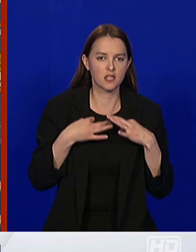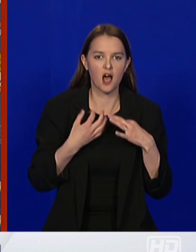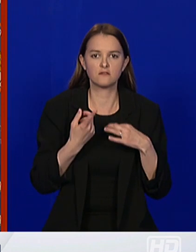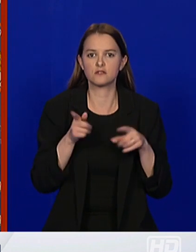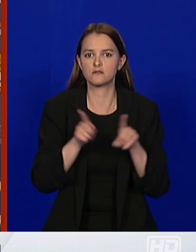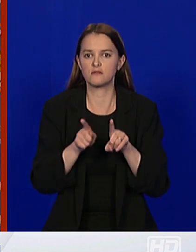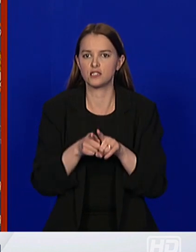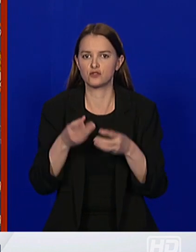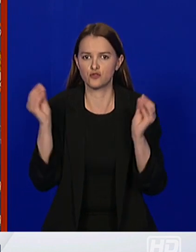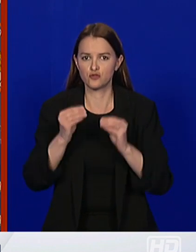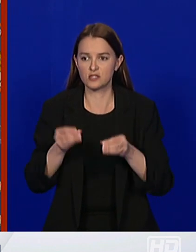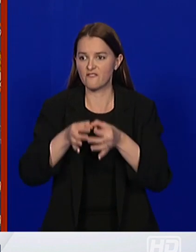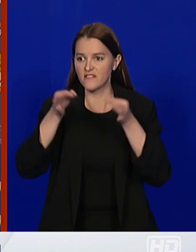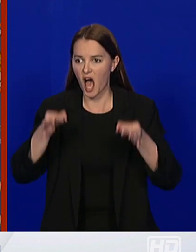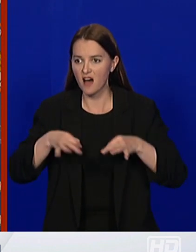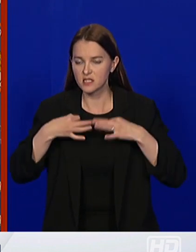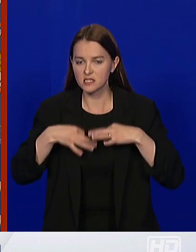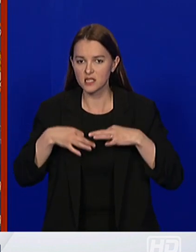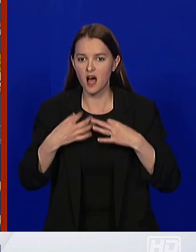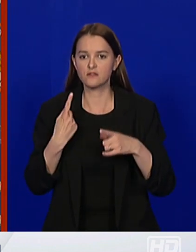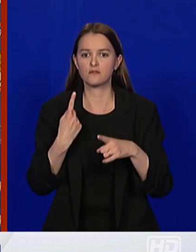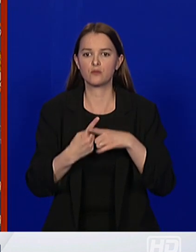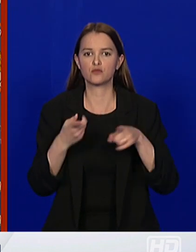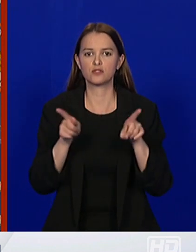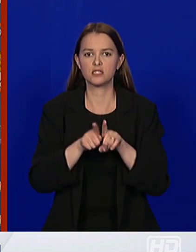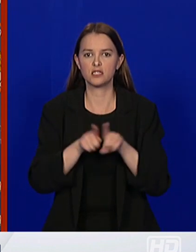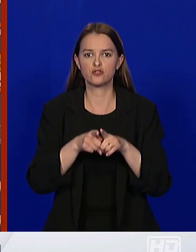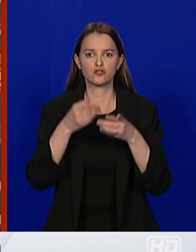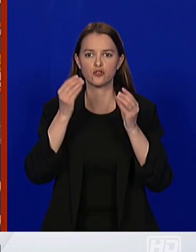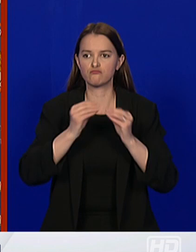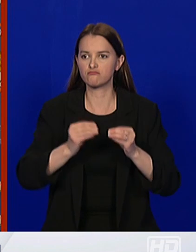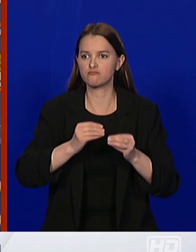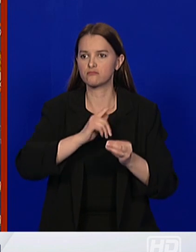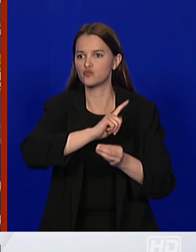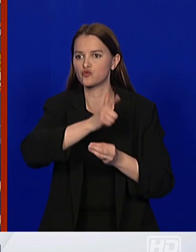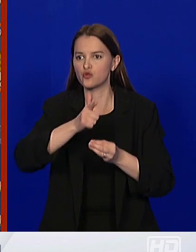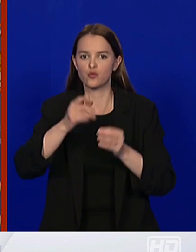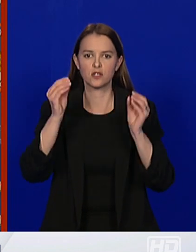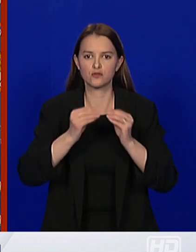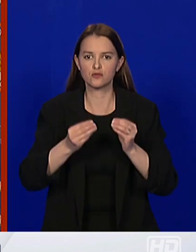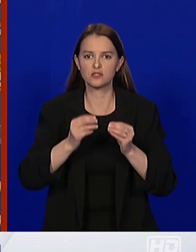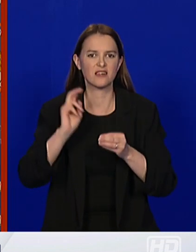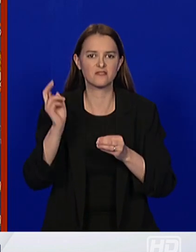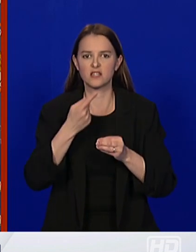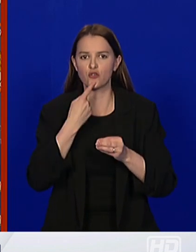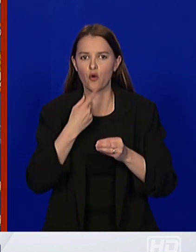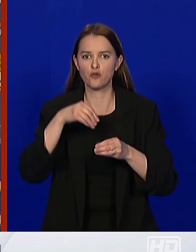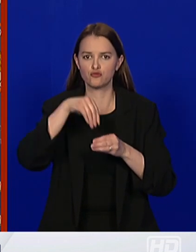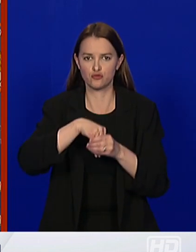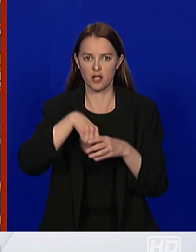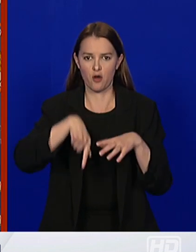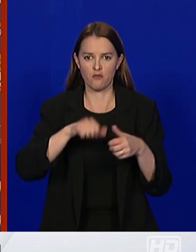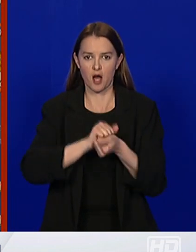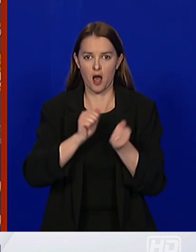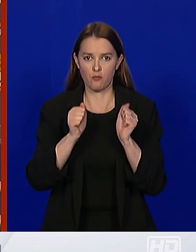javnog zdravstva i u sustavu, ostalim sustavima koji sudjeluju u ovoj borbi, kako bi